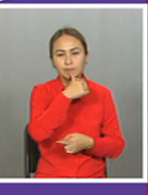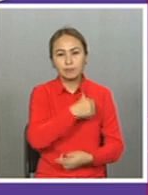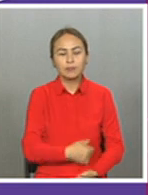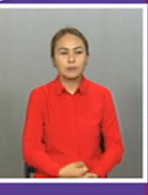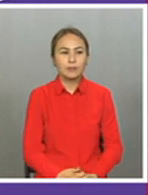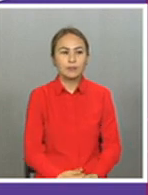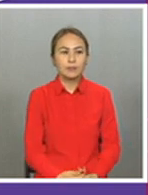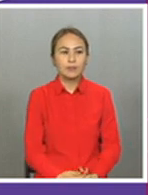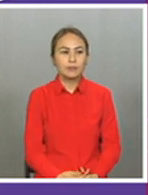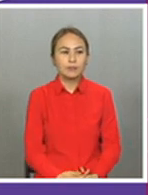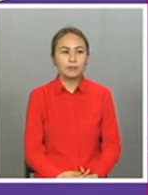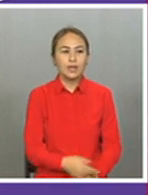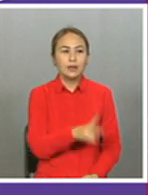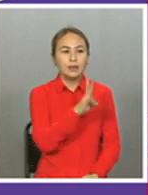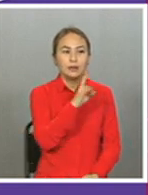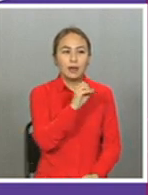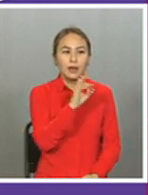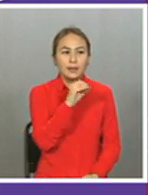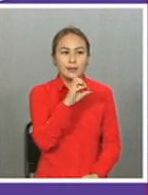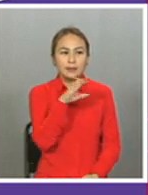орналастырайық. Нәресте,